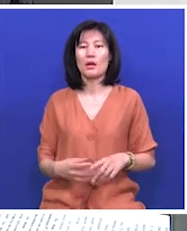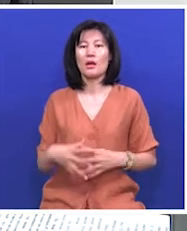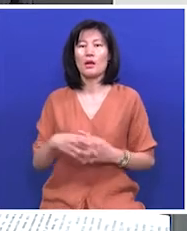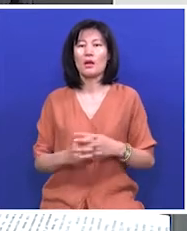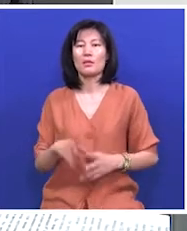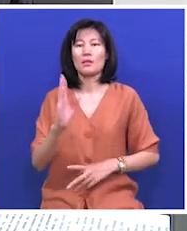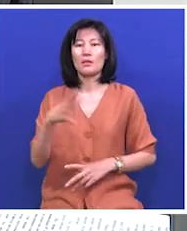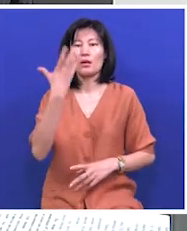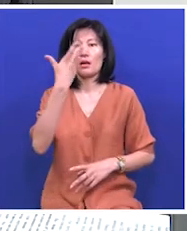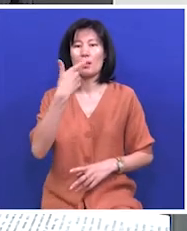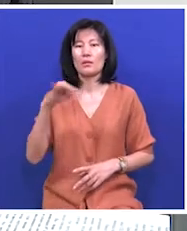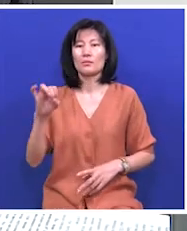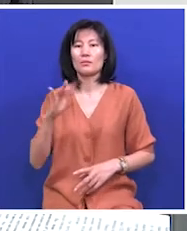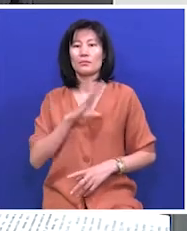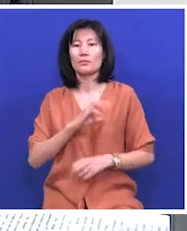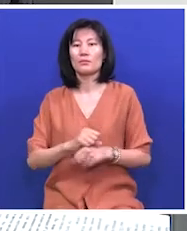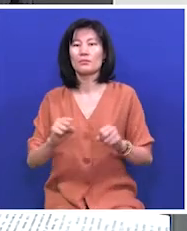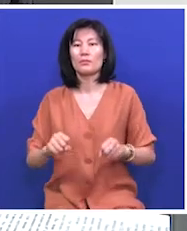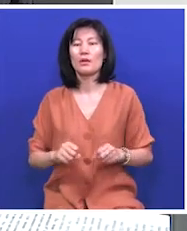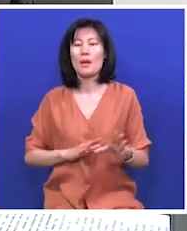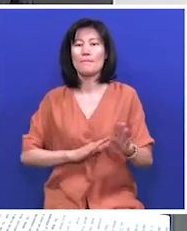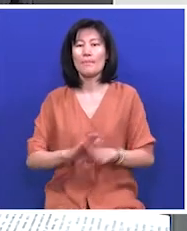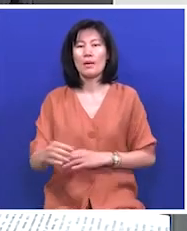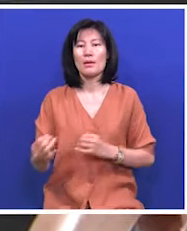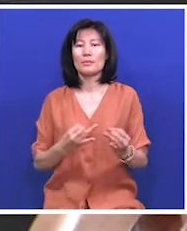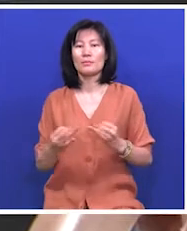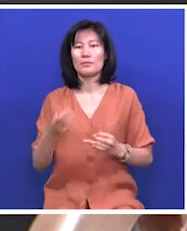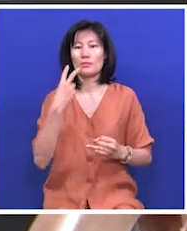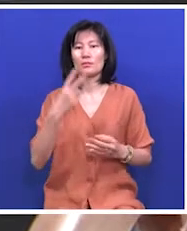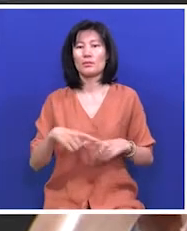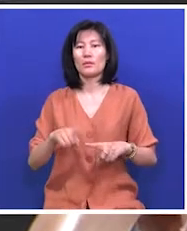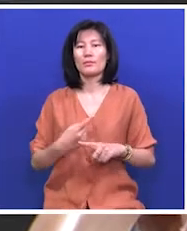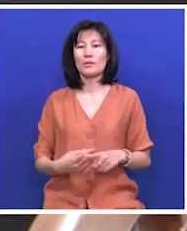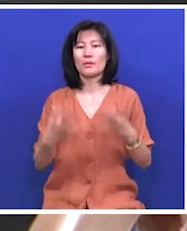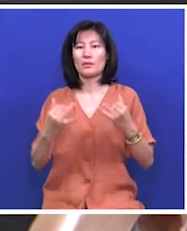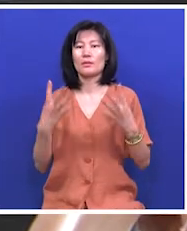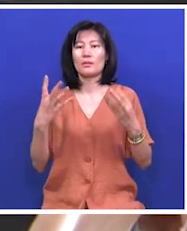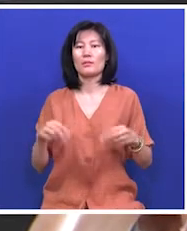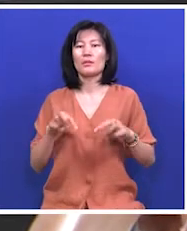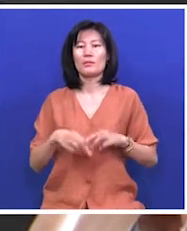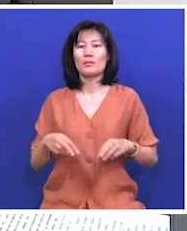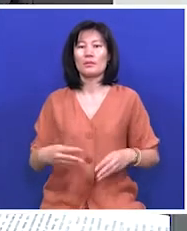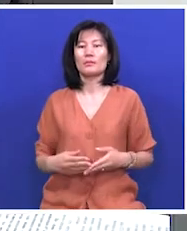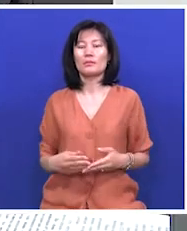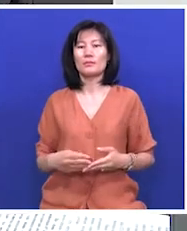және алдағы уақытта қандай егістік егетіндігін барлық мәліметтерді көрсетеді. Биылғы жылы